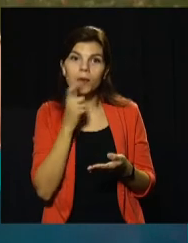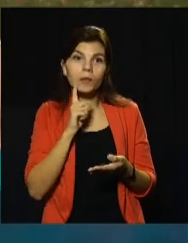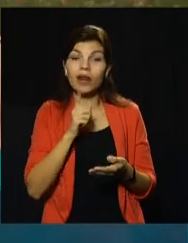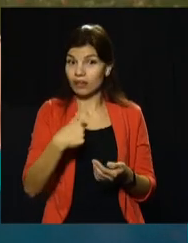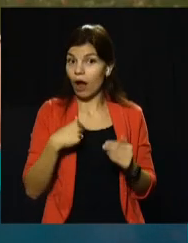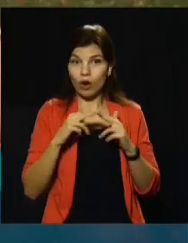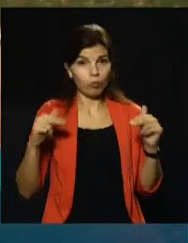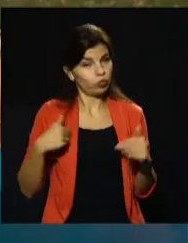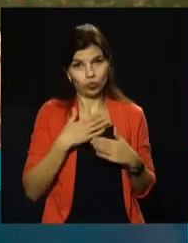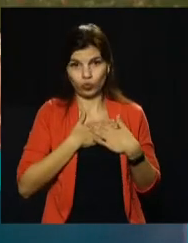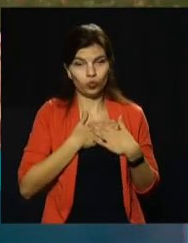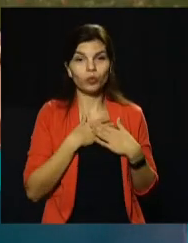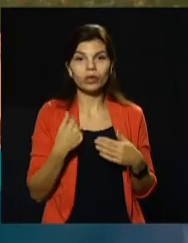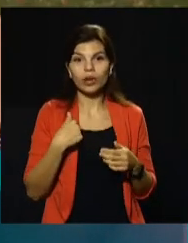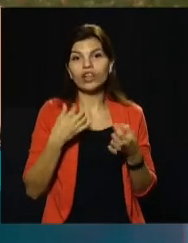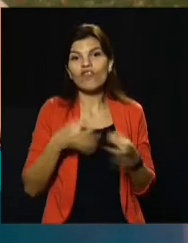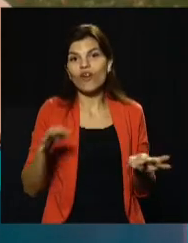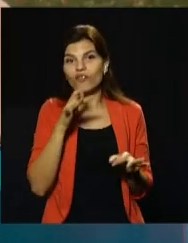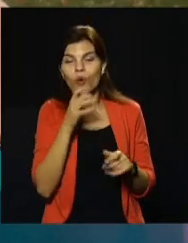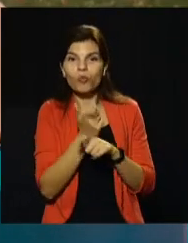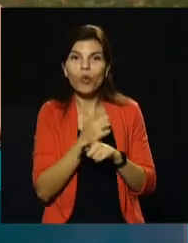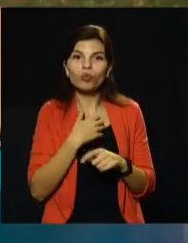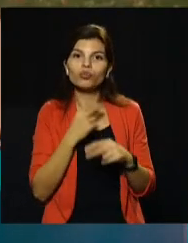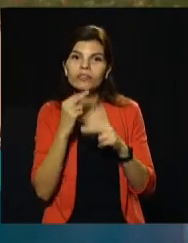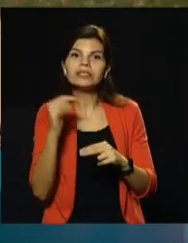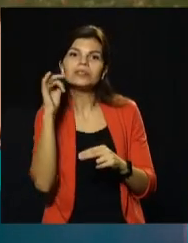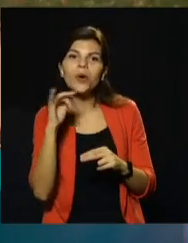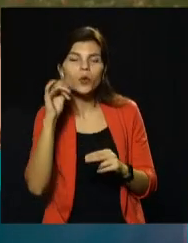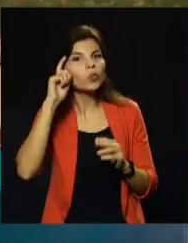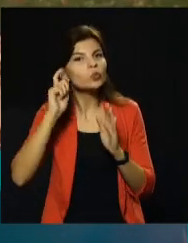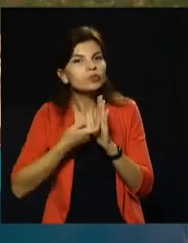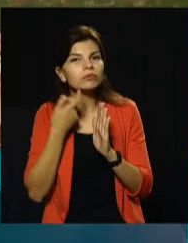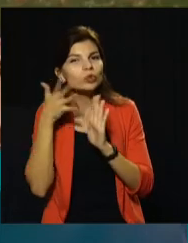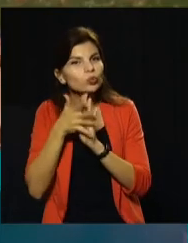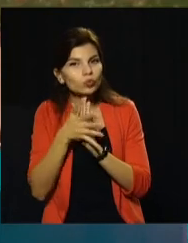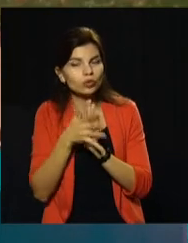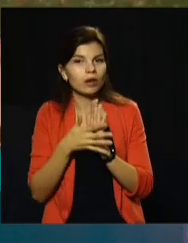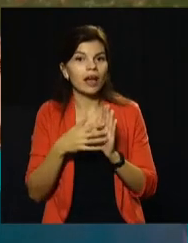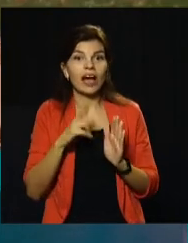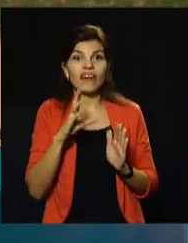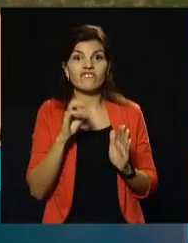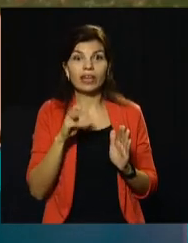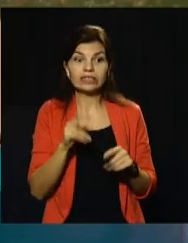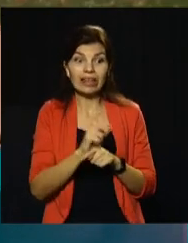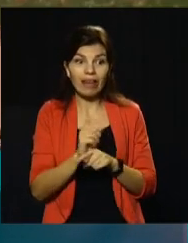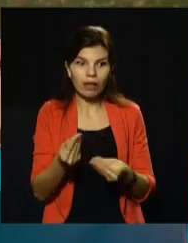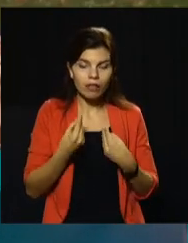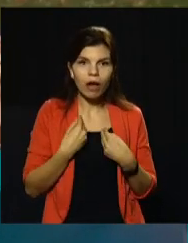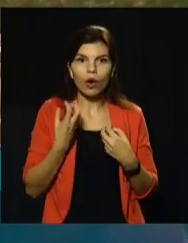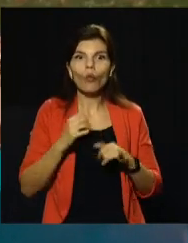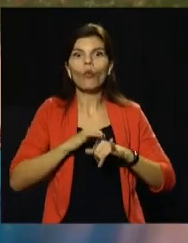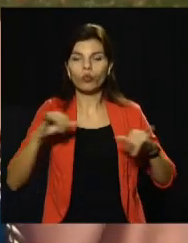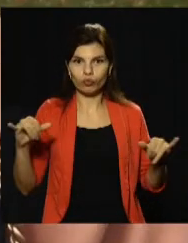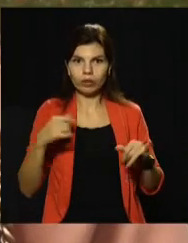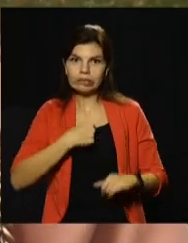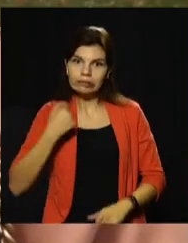Дніпр і в свободне час вирішила більше все-таки узнати його історії. І, як мені кажеться, в формі квесту це буде не тільки познавательно, але ще